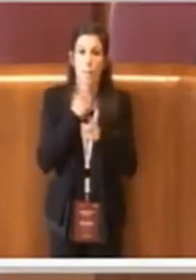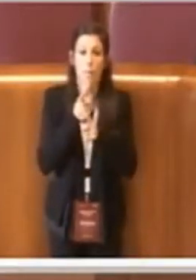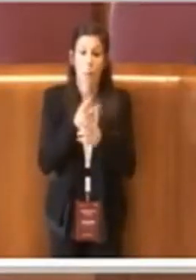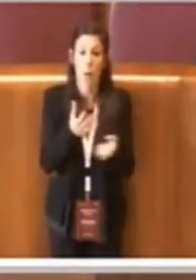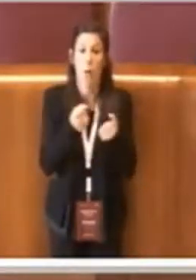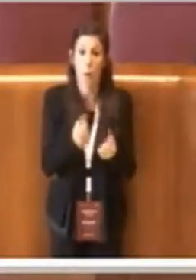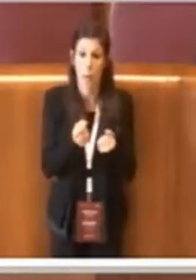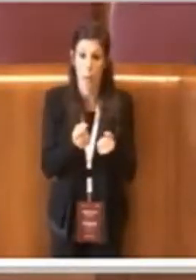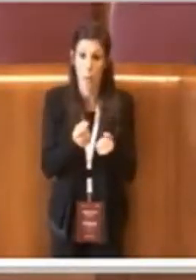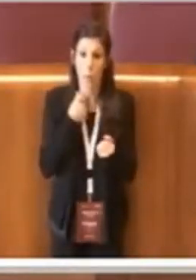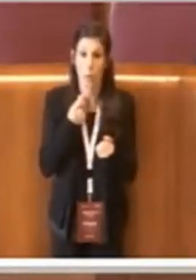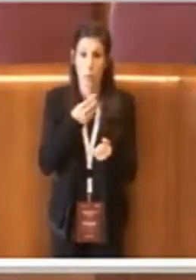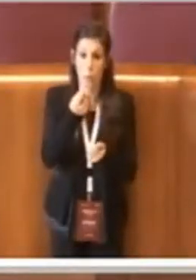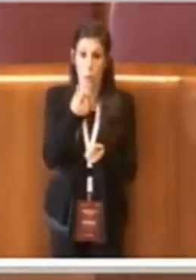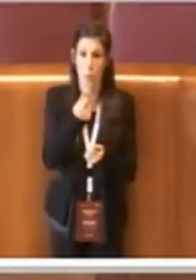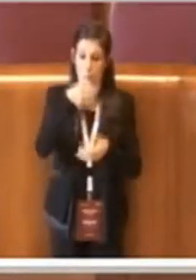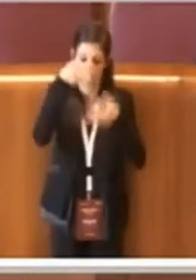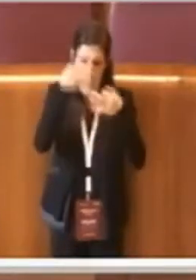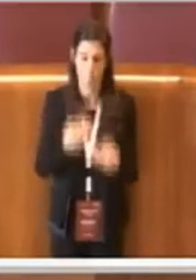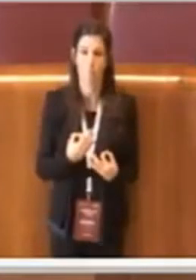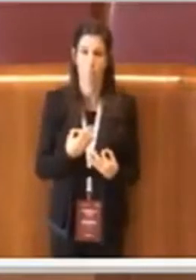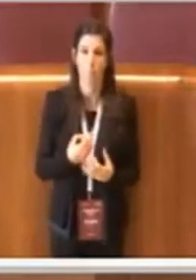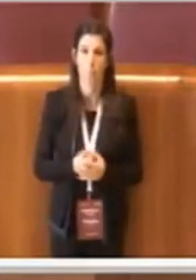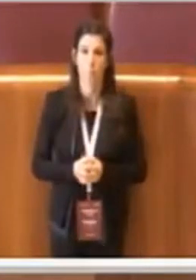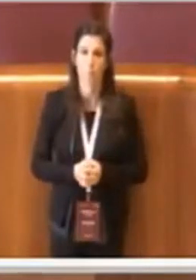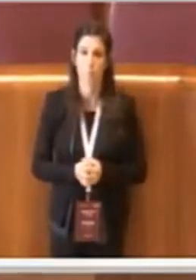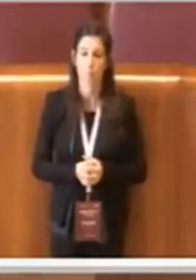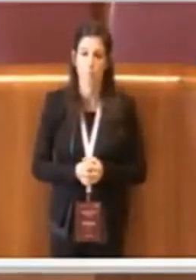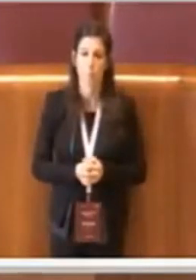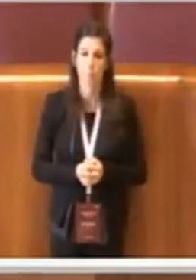fondi. La legge